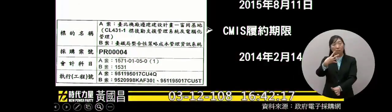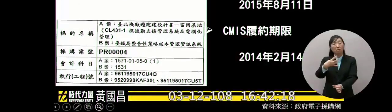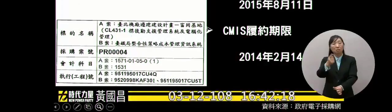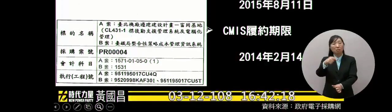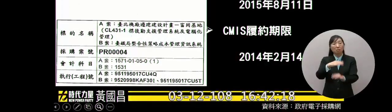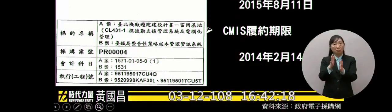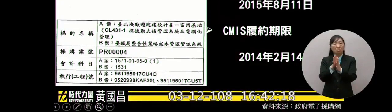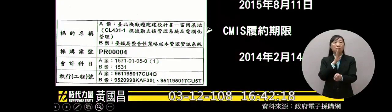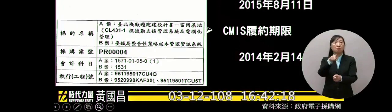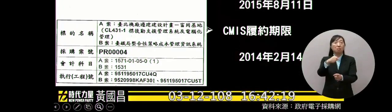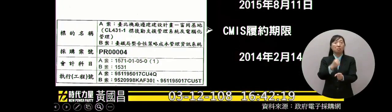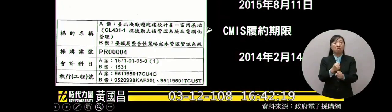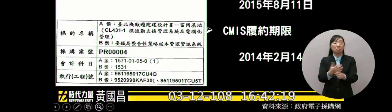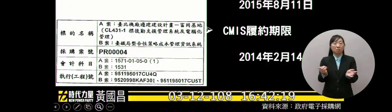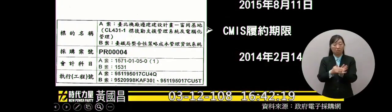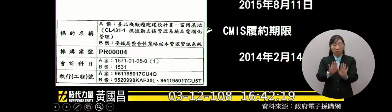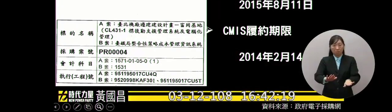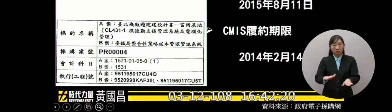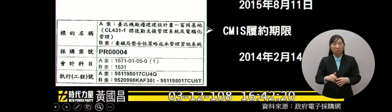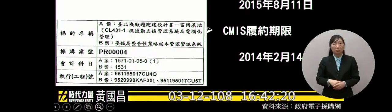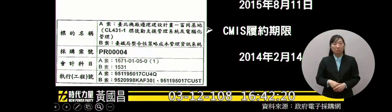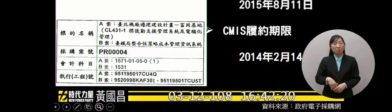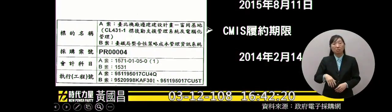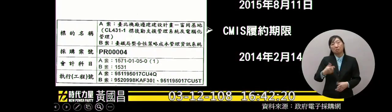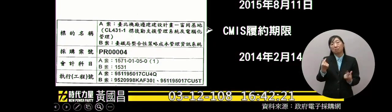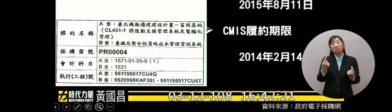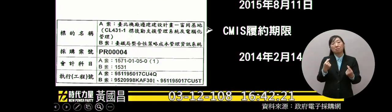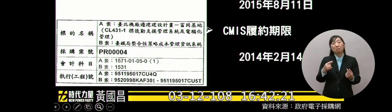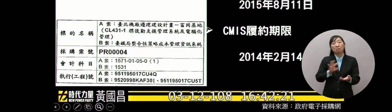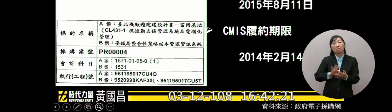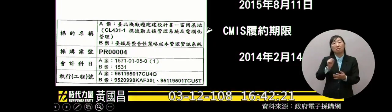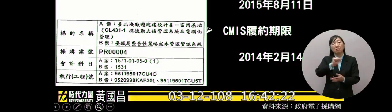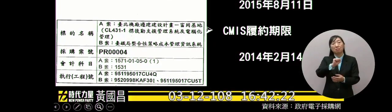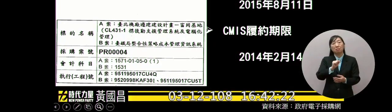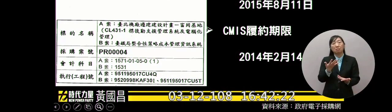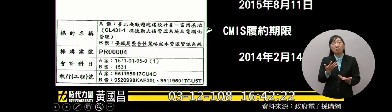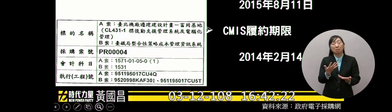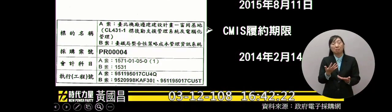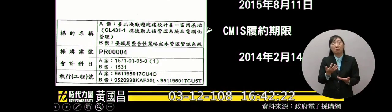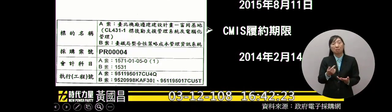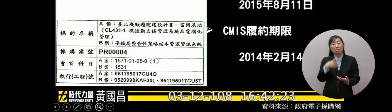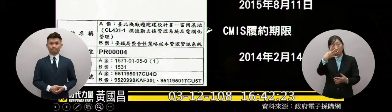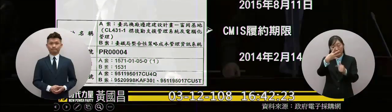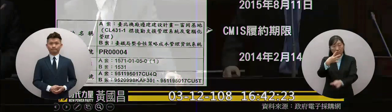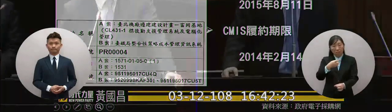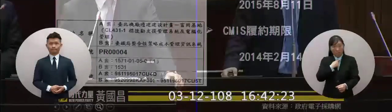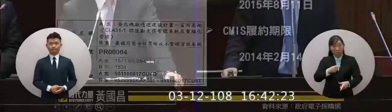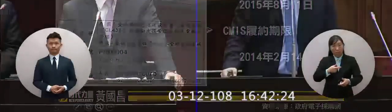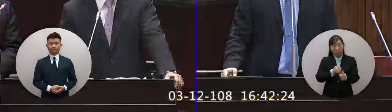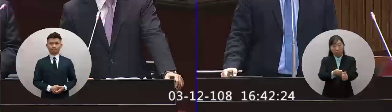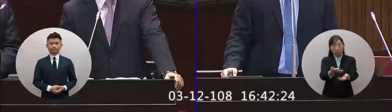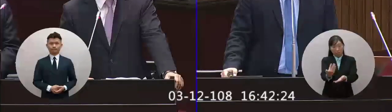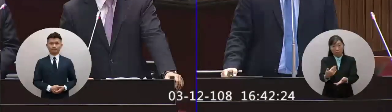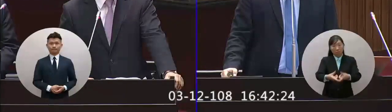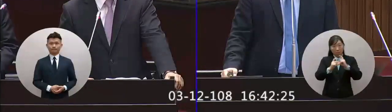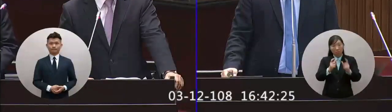资源管理系统，到今天还不能用。这4亿元要不要追回来？